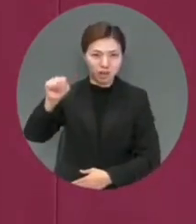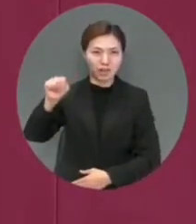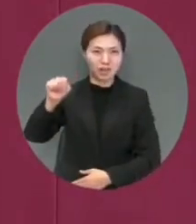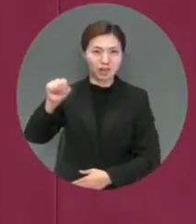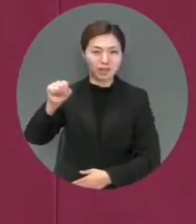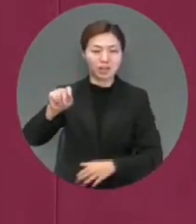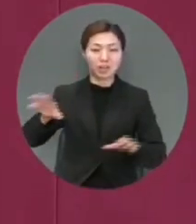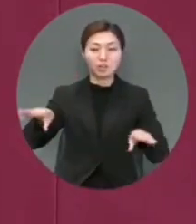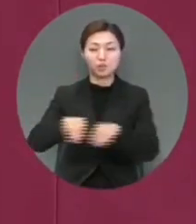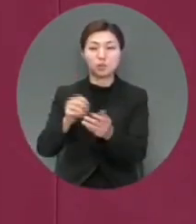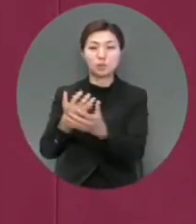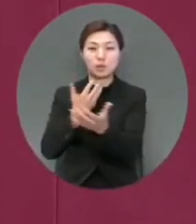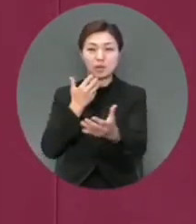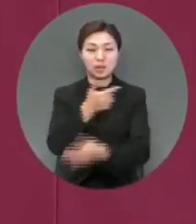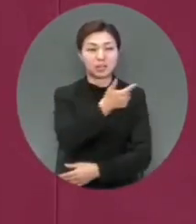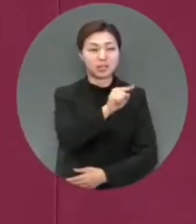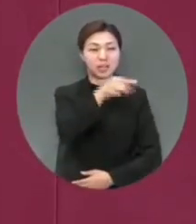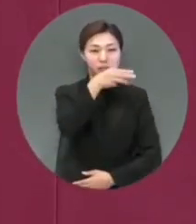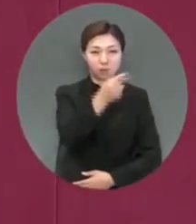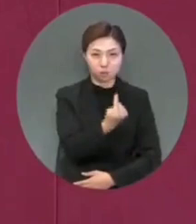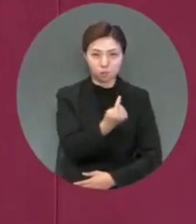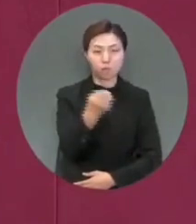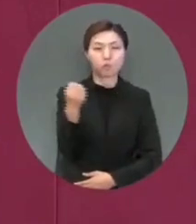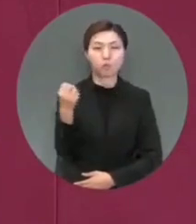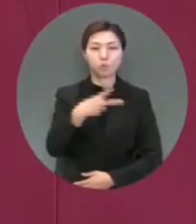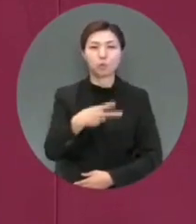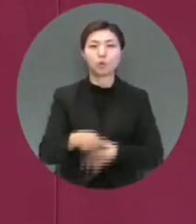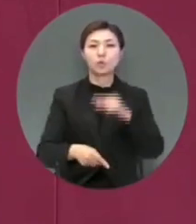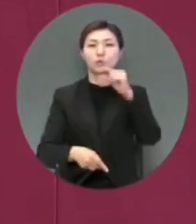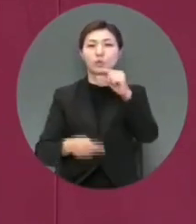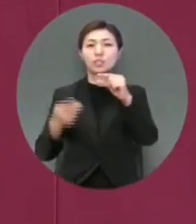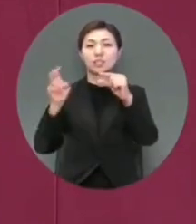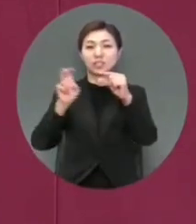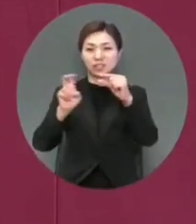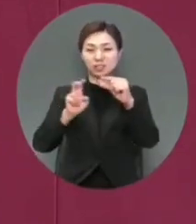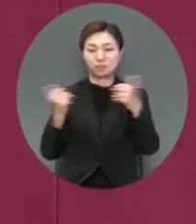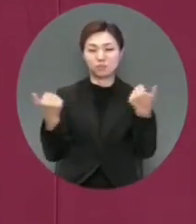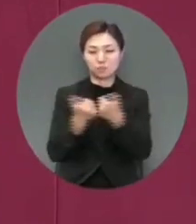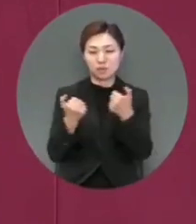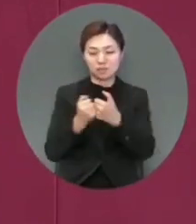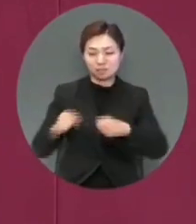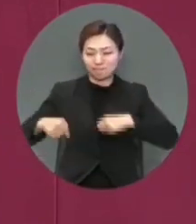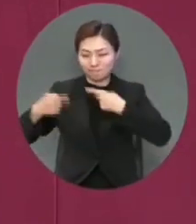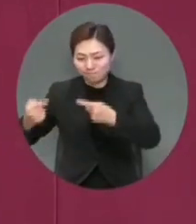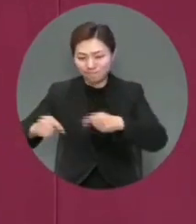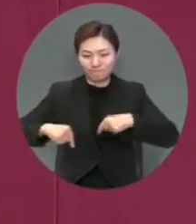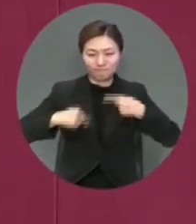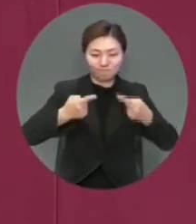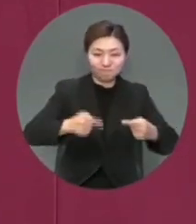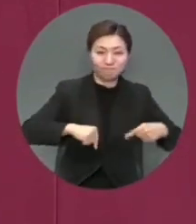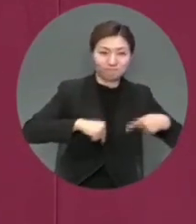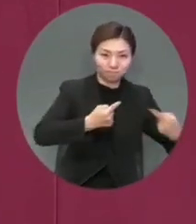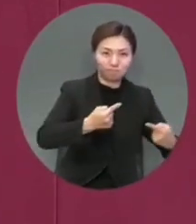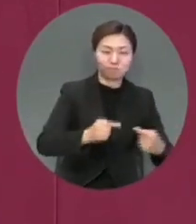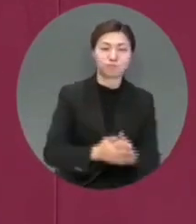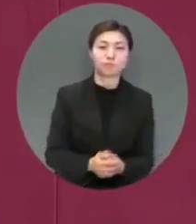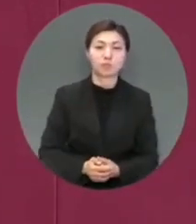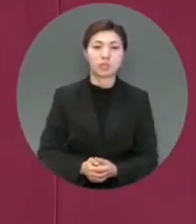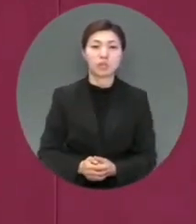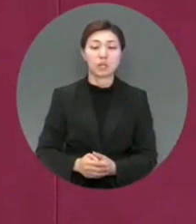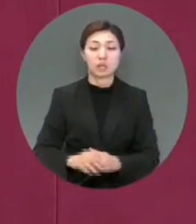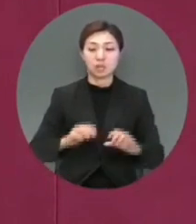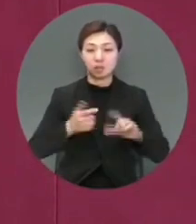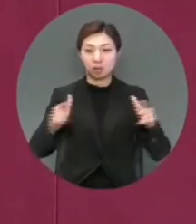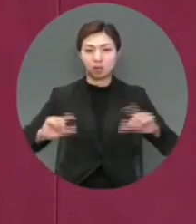아세안에 참석하여 세계 각국의 정상들과 다자 및 양자 회담을 하였고 미국,